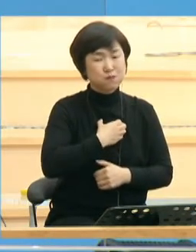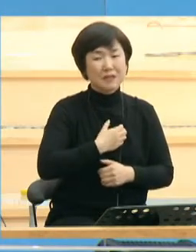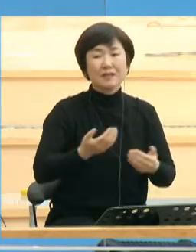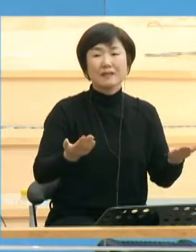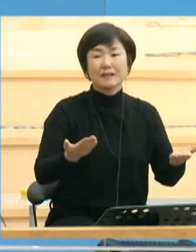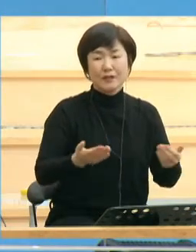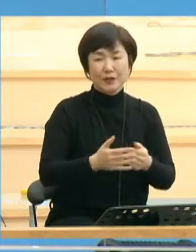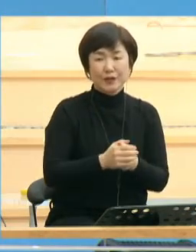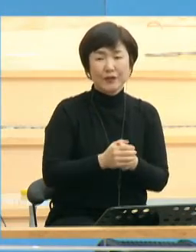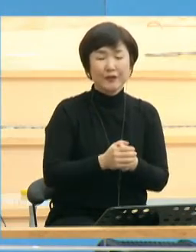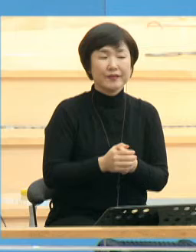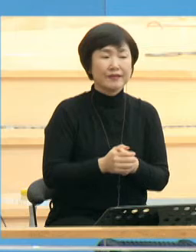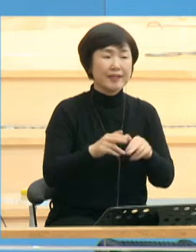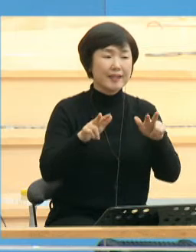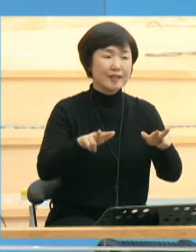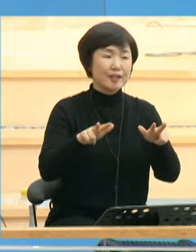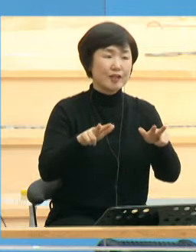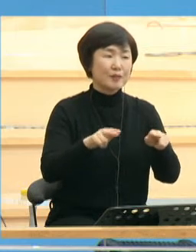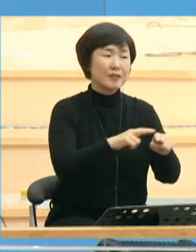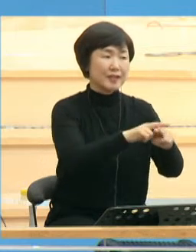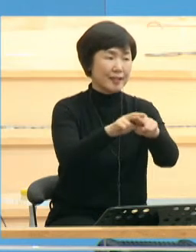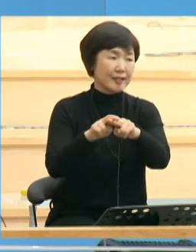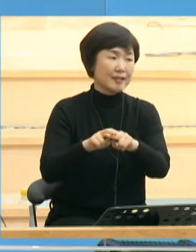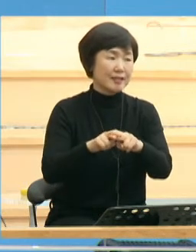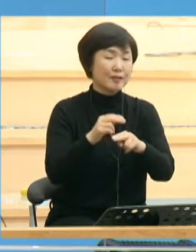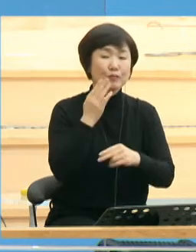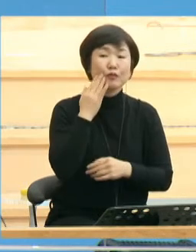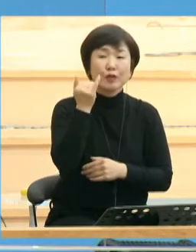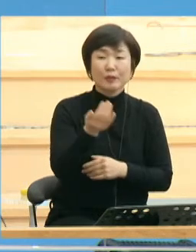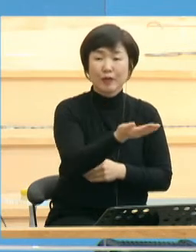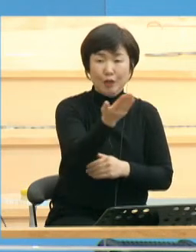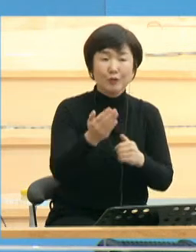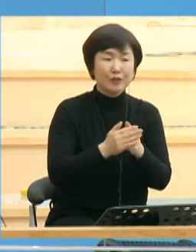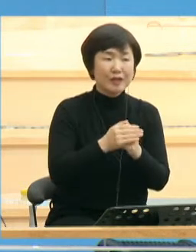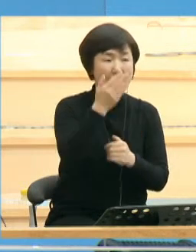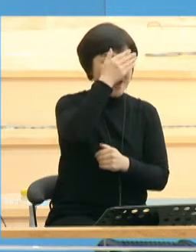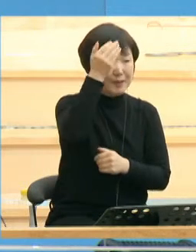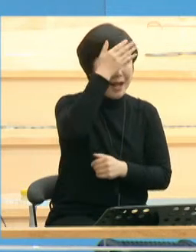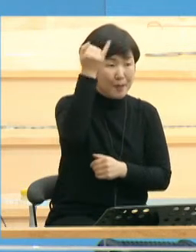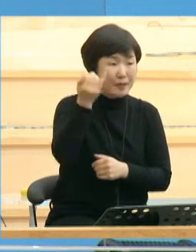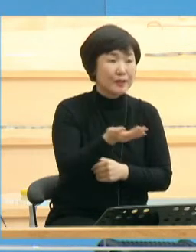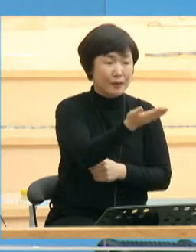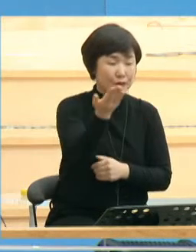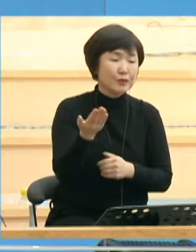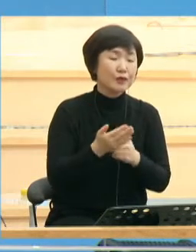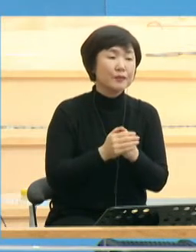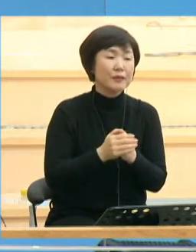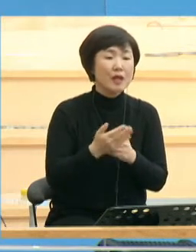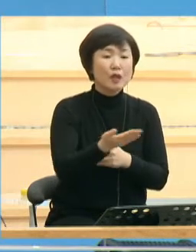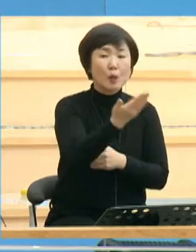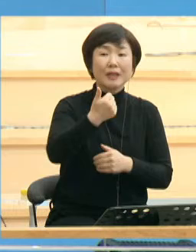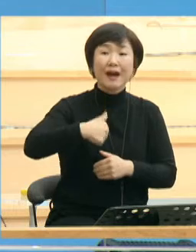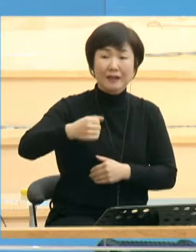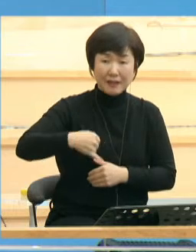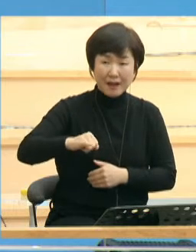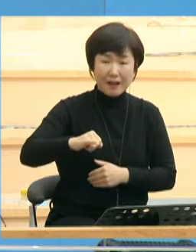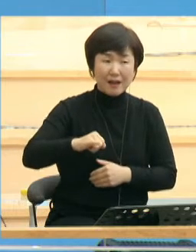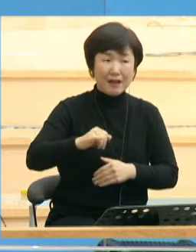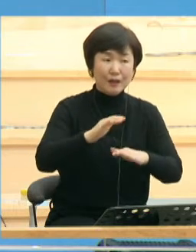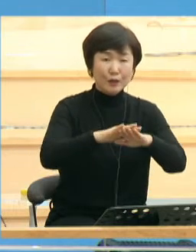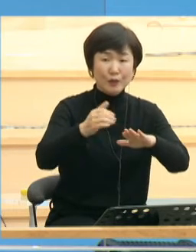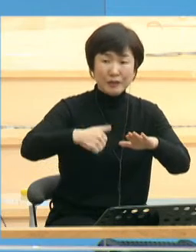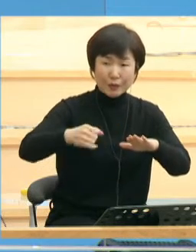아 이 자리에 계신 부모 세대들이 5 할아버지 할머니들이 요 여러분의 자녀들